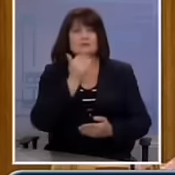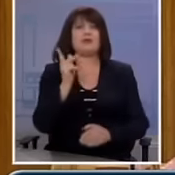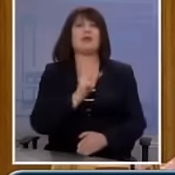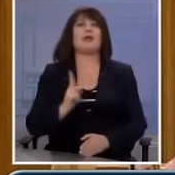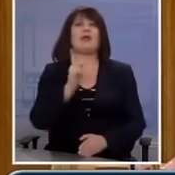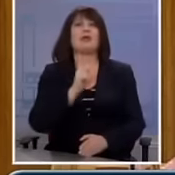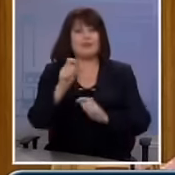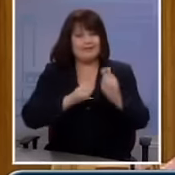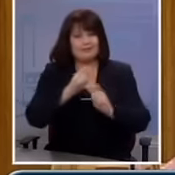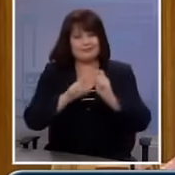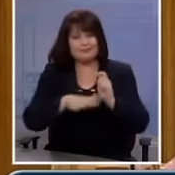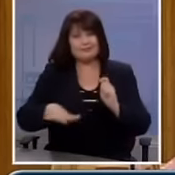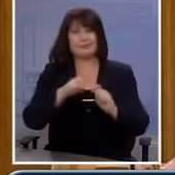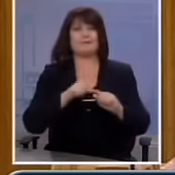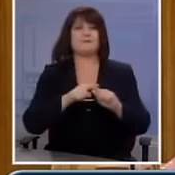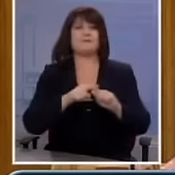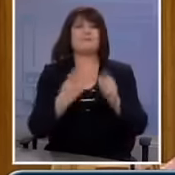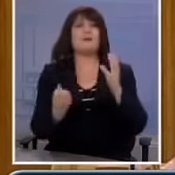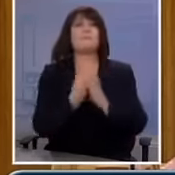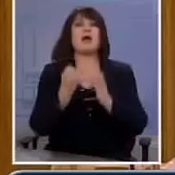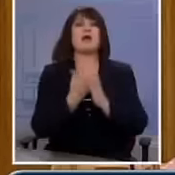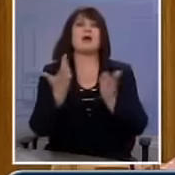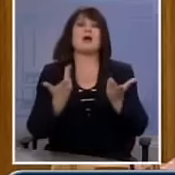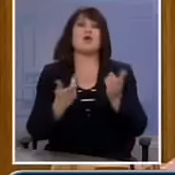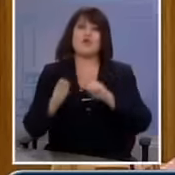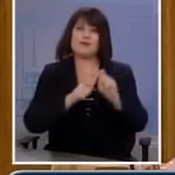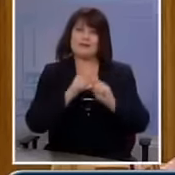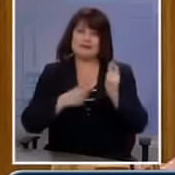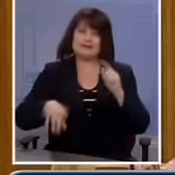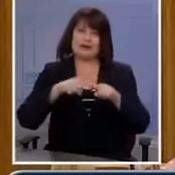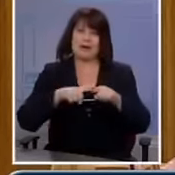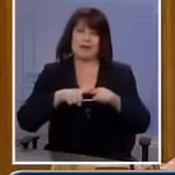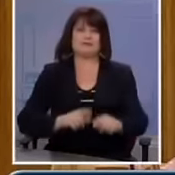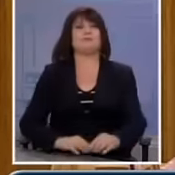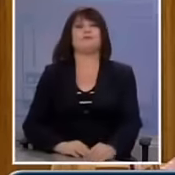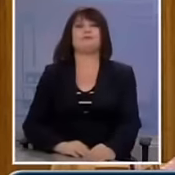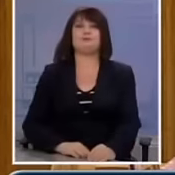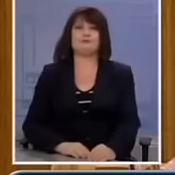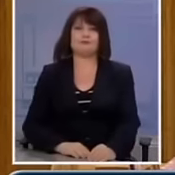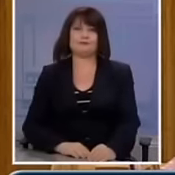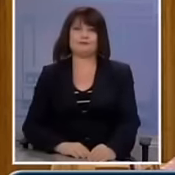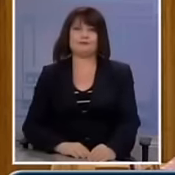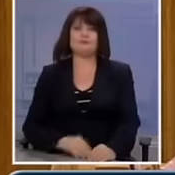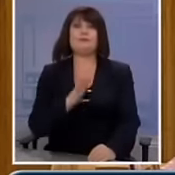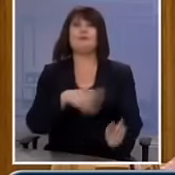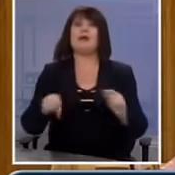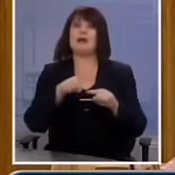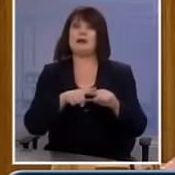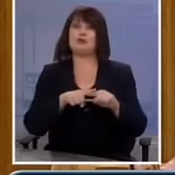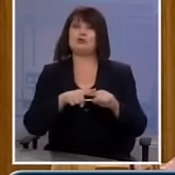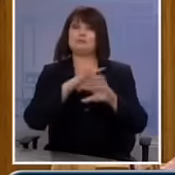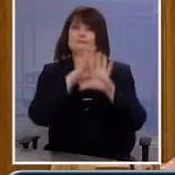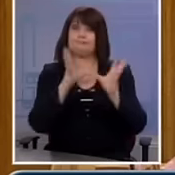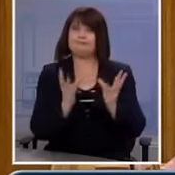κοινωνική ανασύσταση και για την παραγωγική ανασυγκρότηση της χώρας μας. Ο λαός με την ευρύτατη,